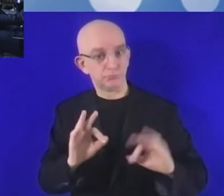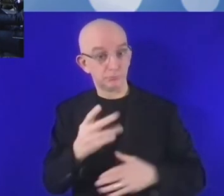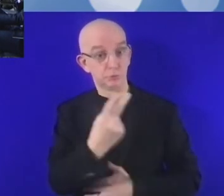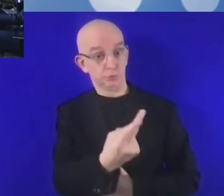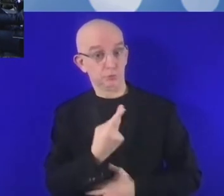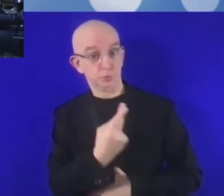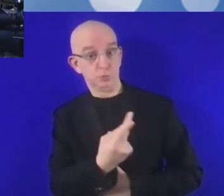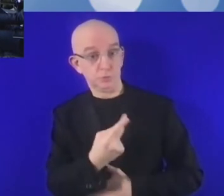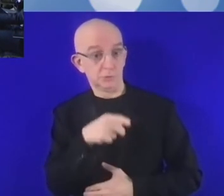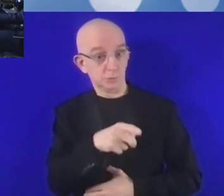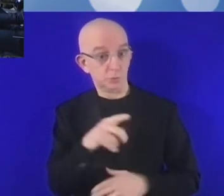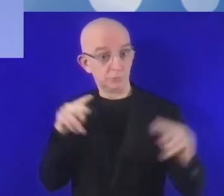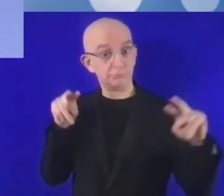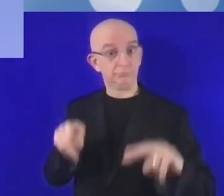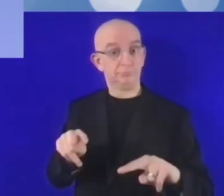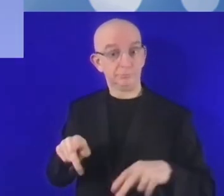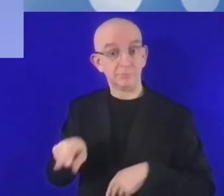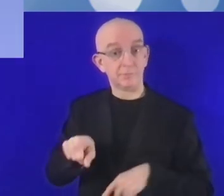question, bien évidemment, éminemment subjective.